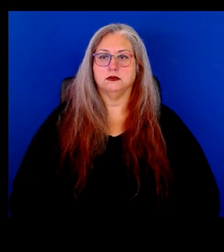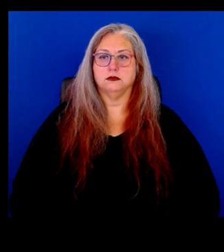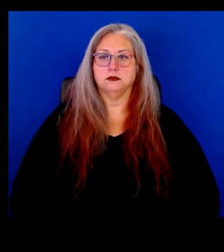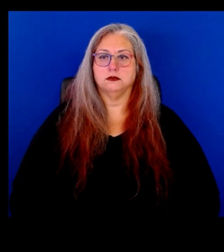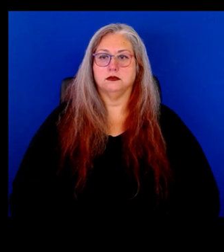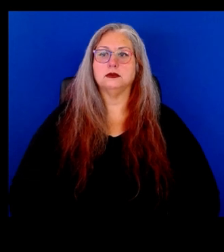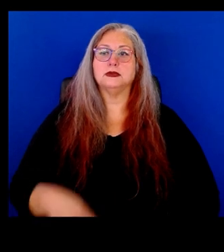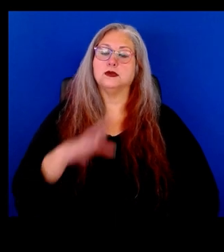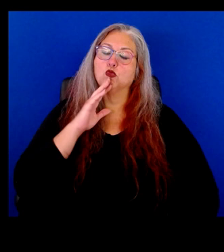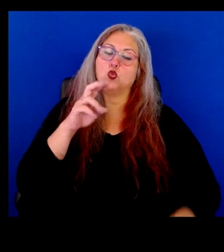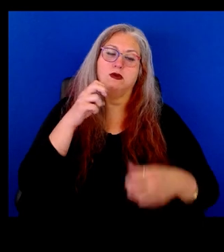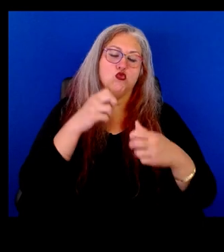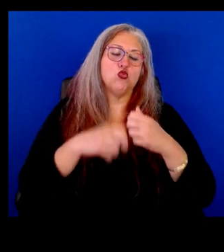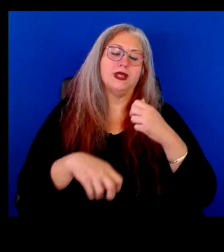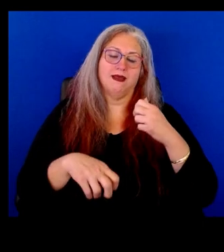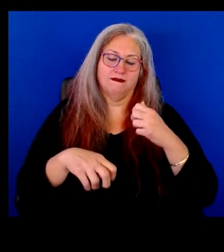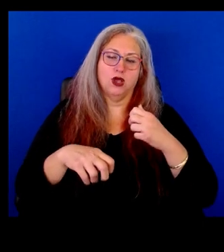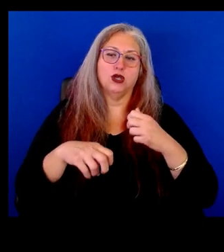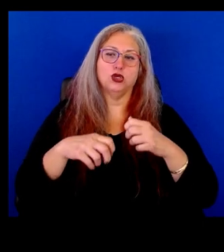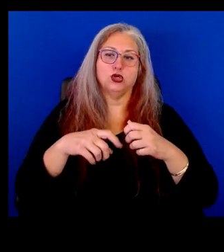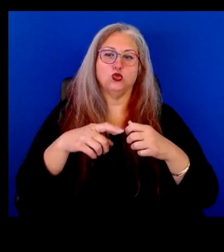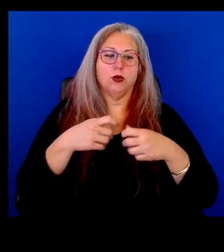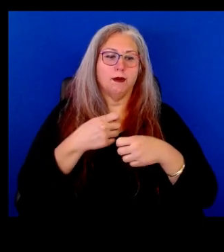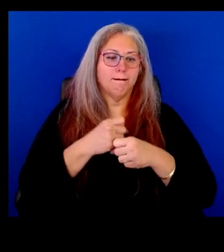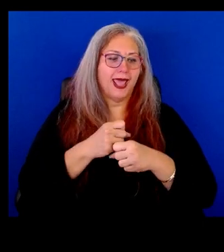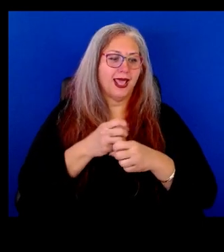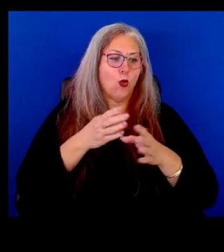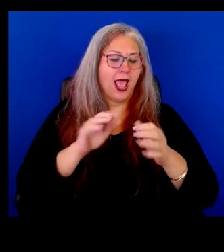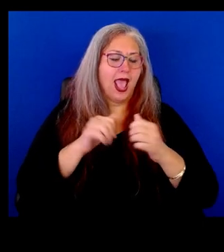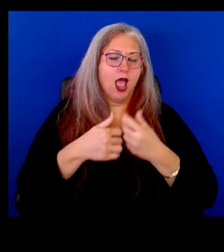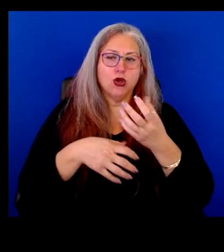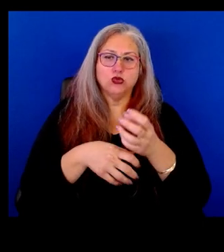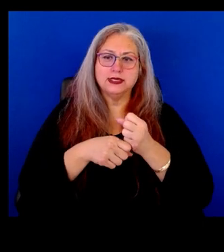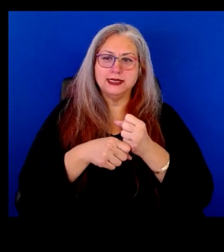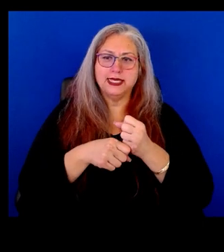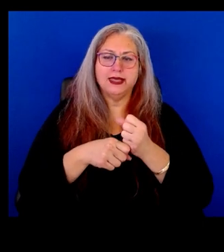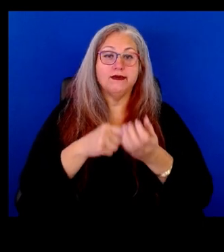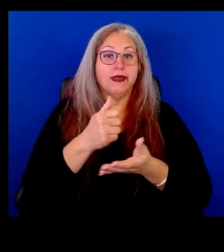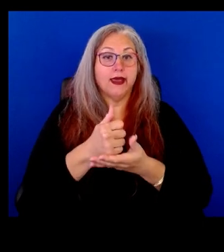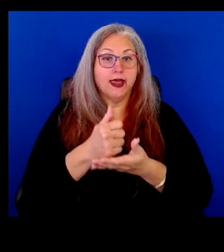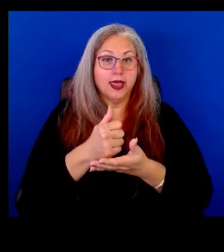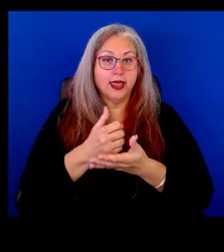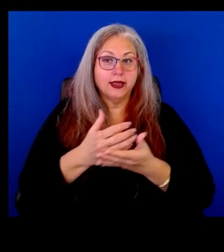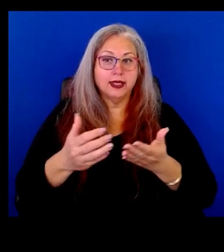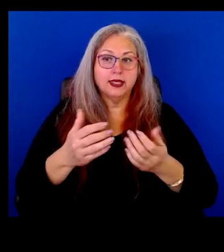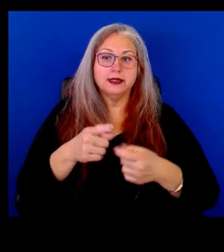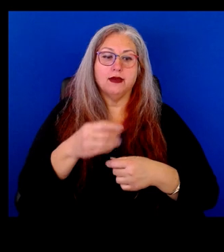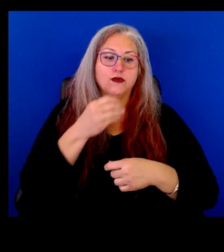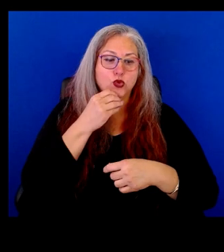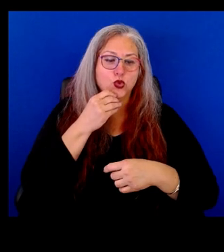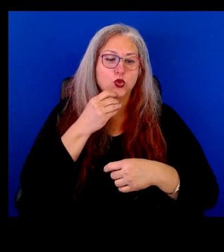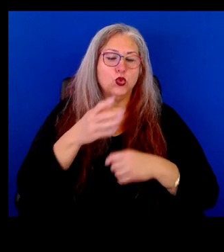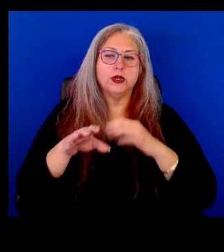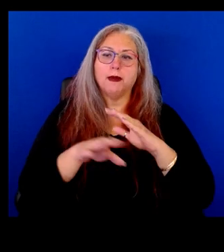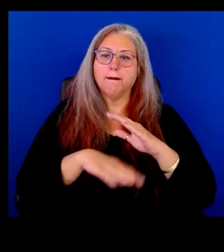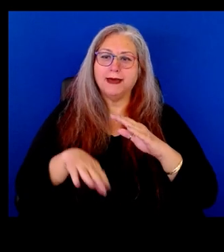بشبع أكثر. It was very difficult to make a way to receive the aid, the food,